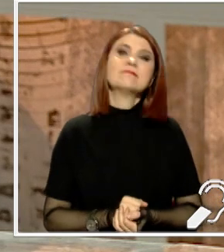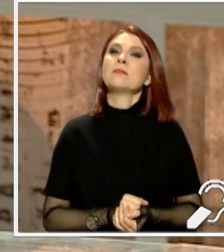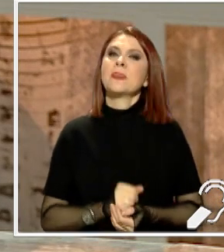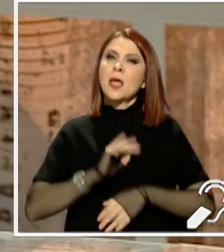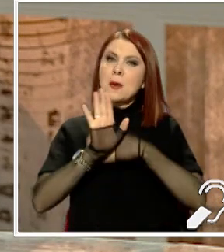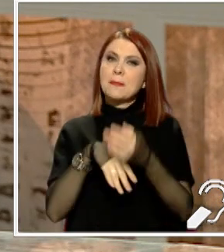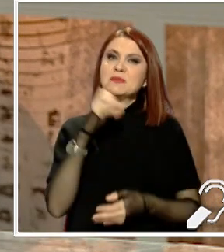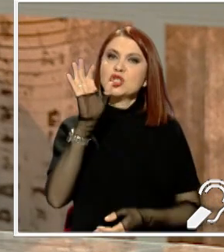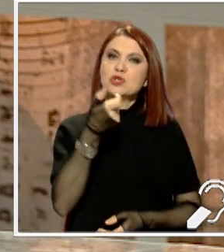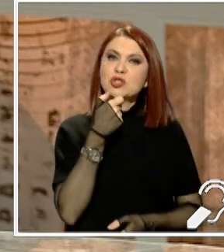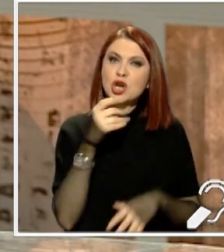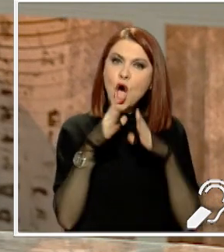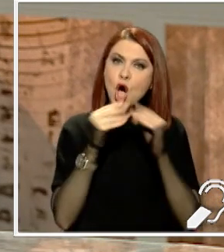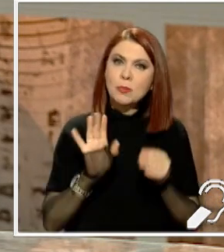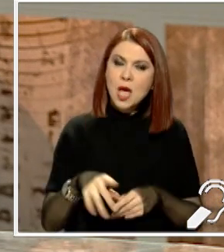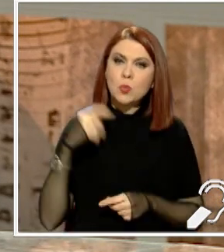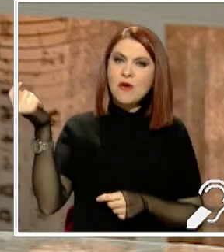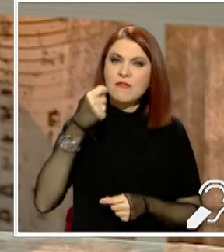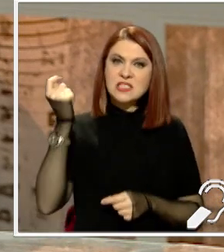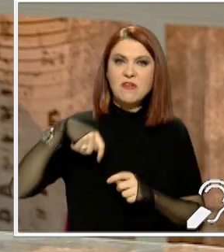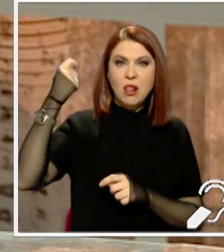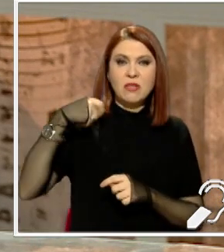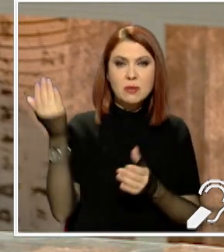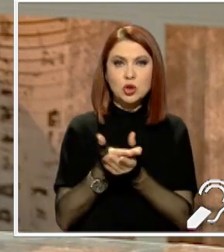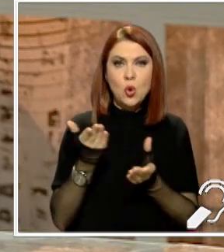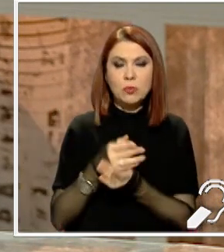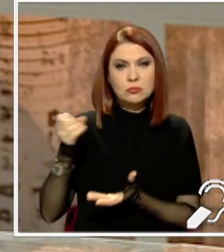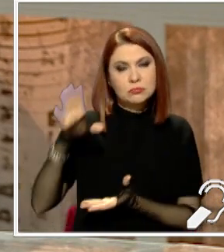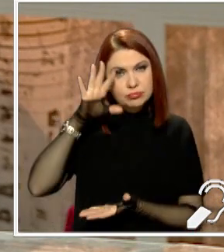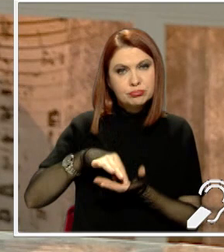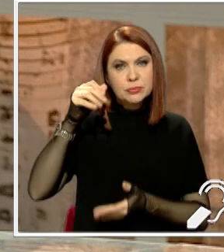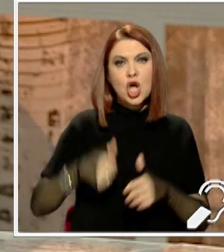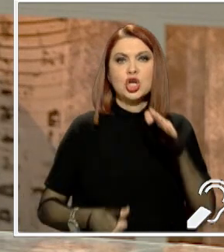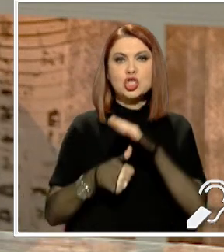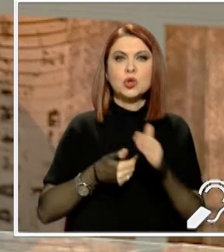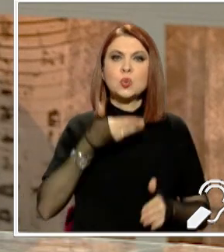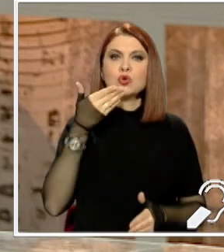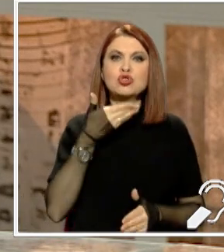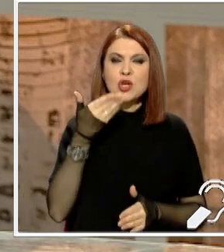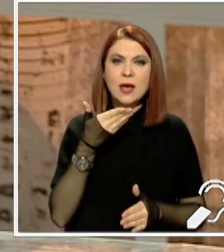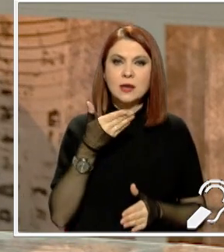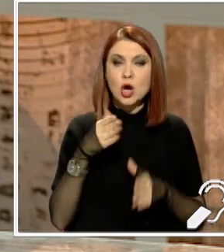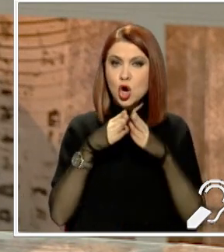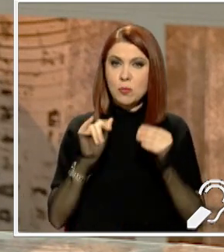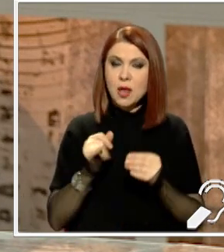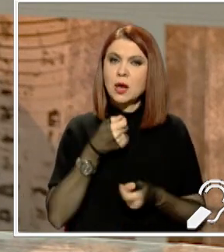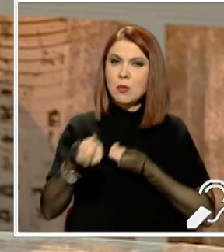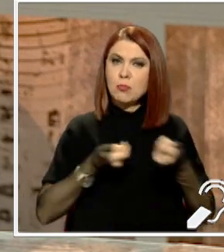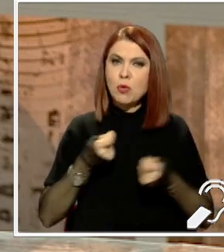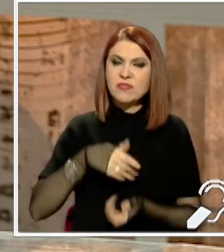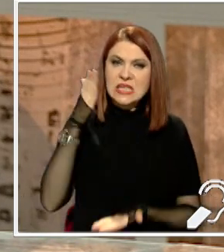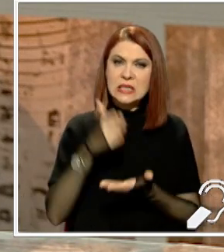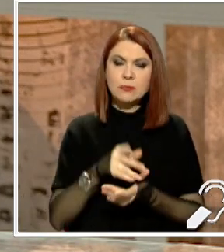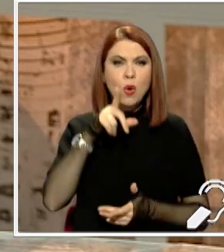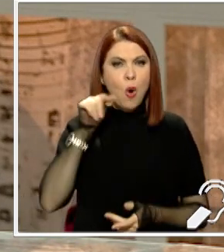De peste 15 ani, România are un festival de film documentar fondat de centrul ceh One World Romania, care promovează